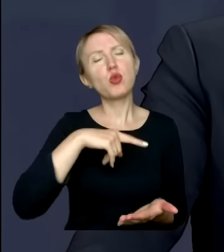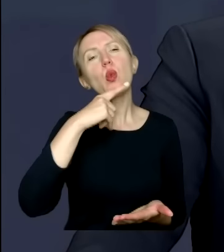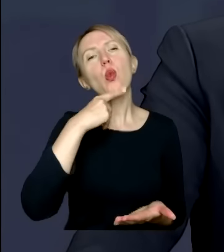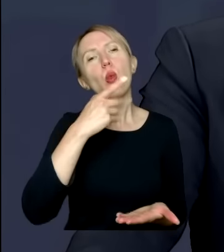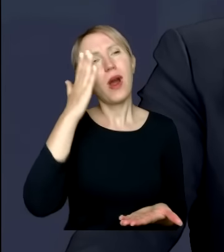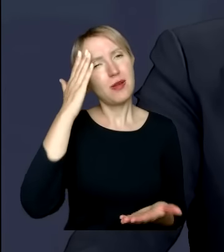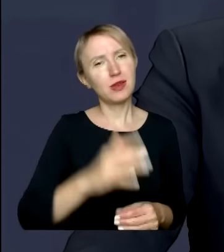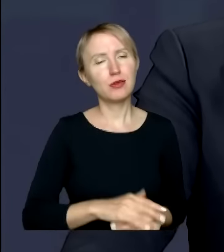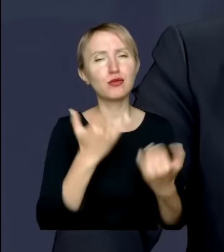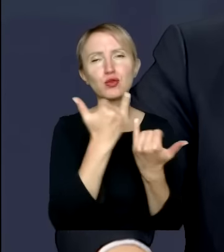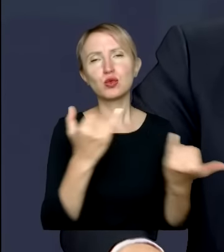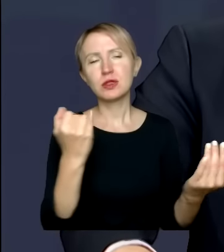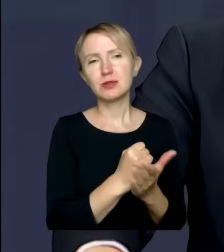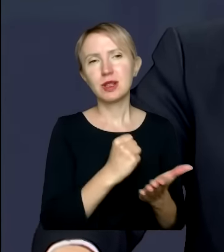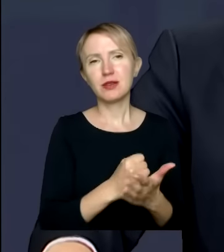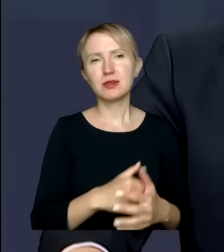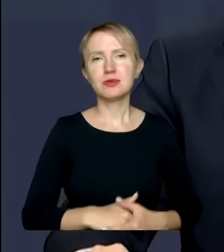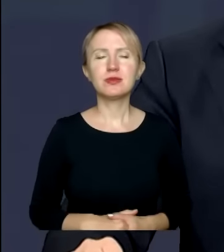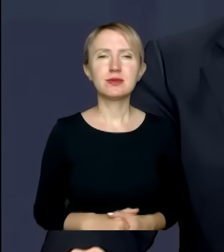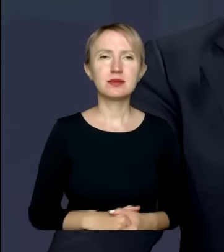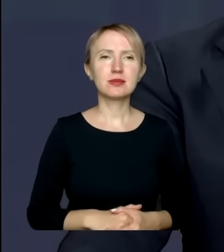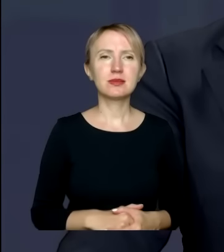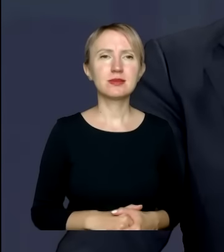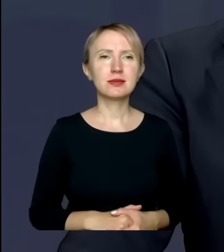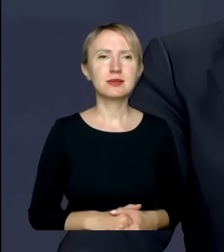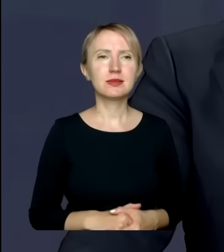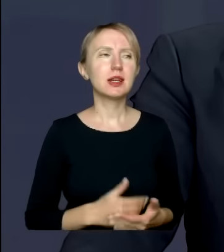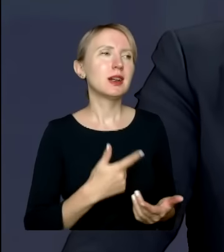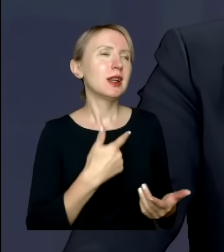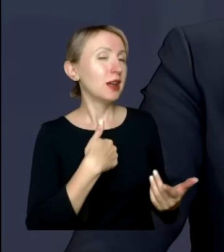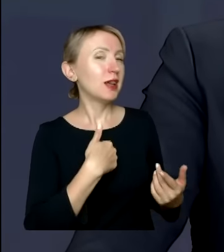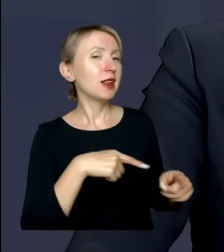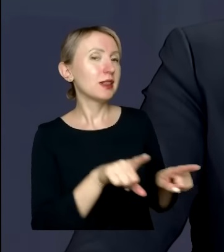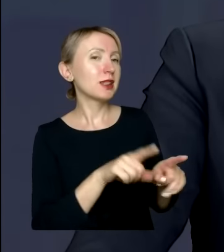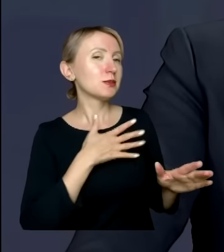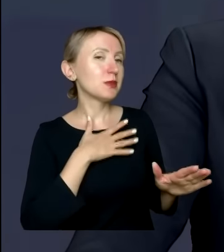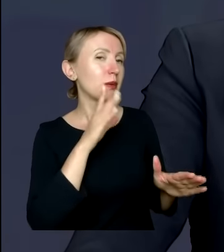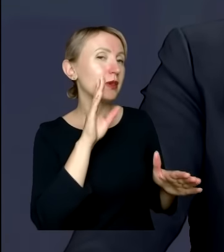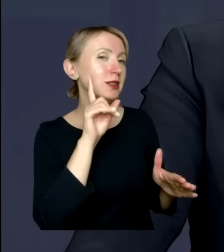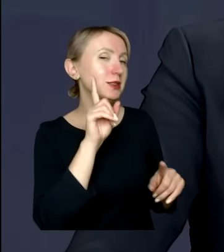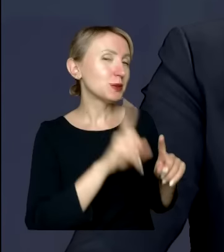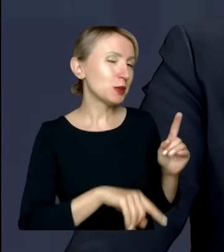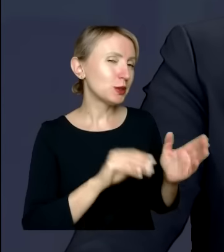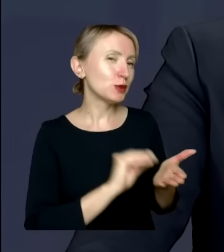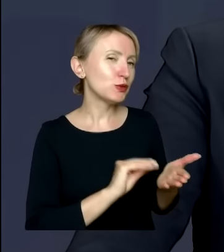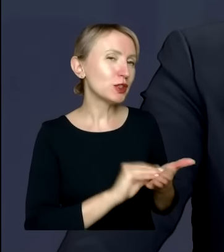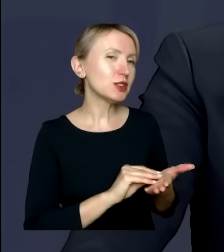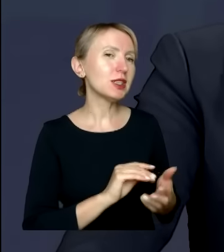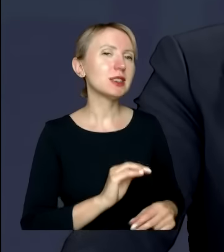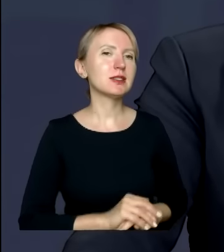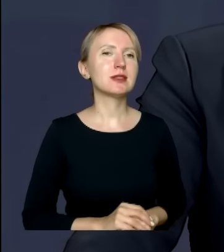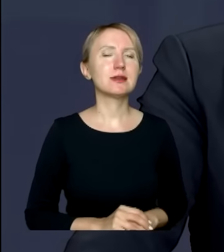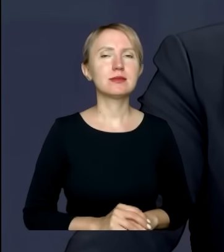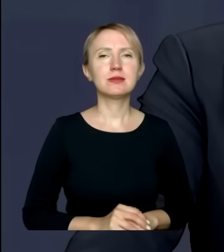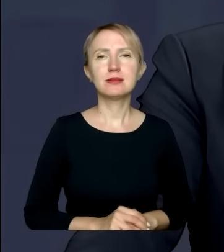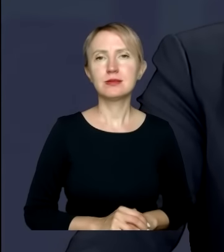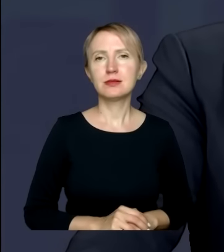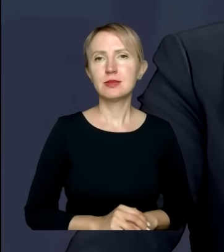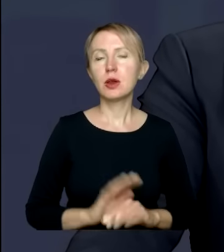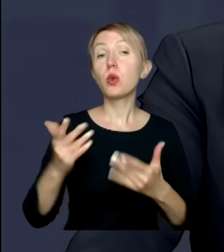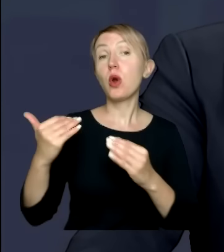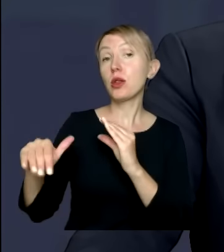w przeróżnych sprawach jeśli chodzi o te dobre doświadczenia ale to może o tych swoich mailach